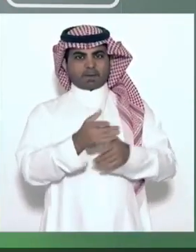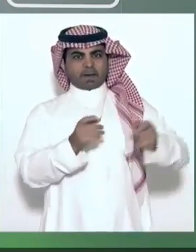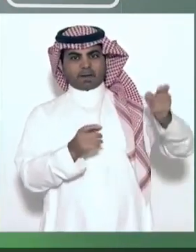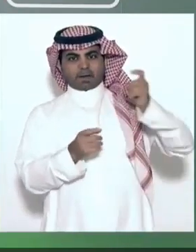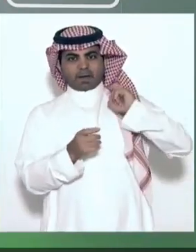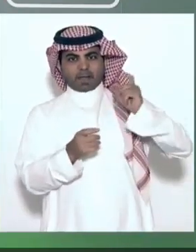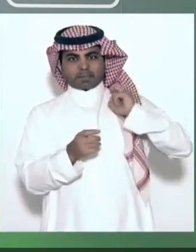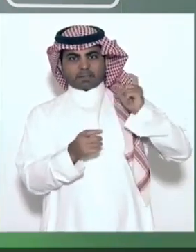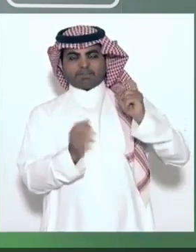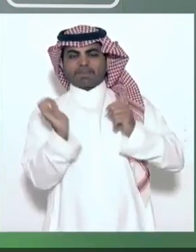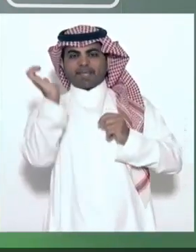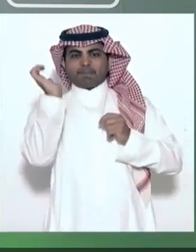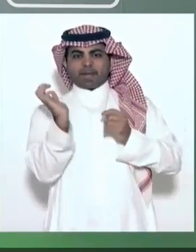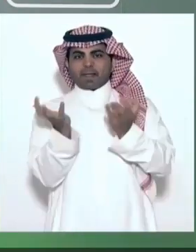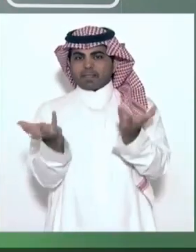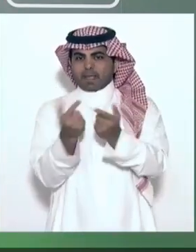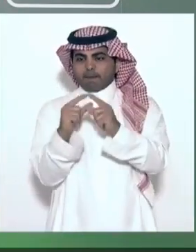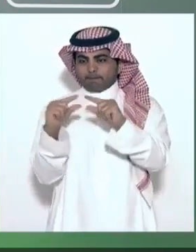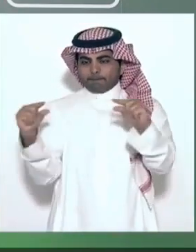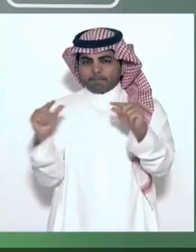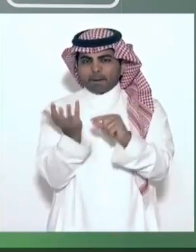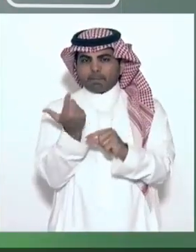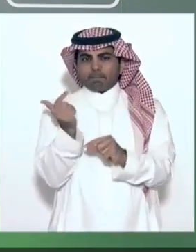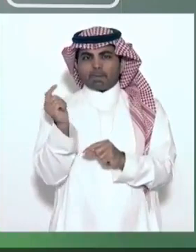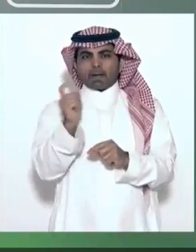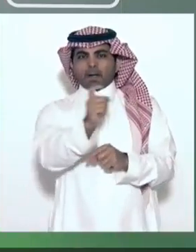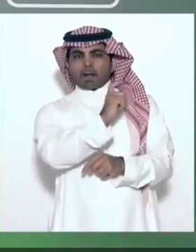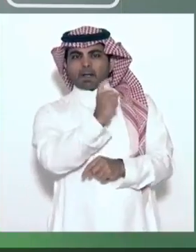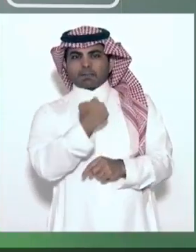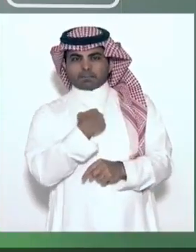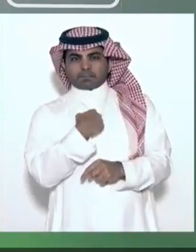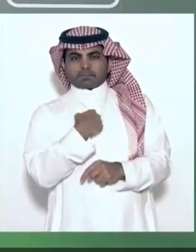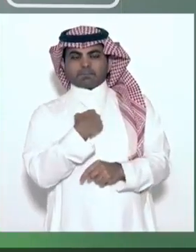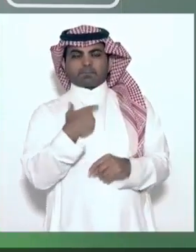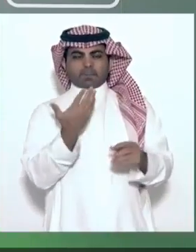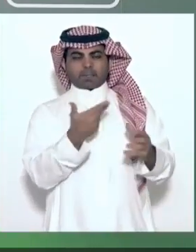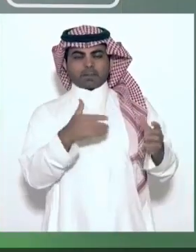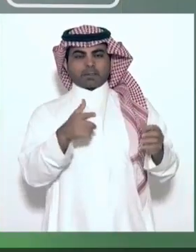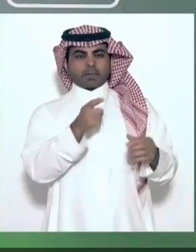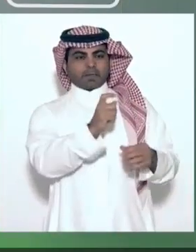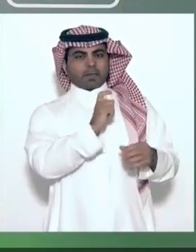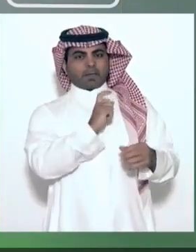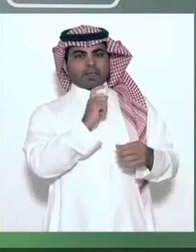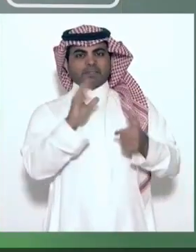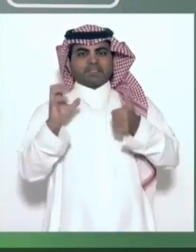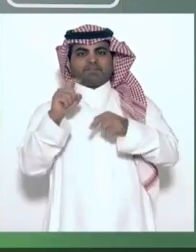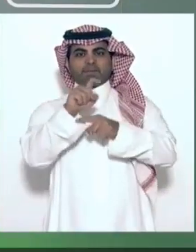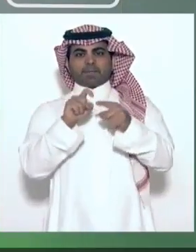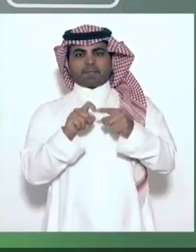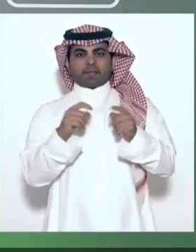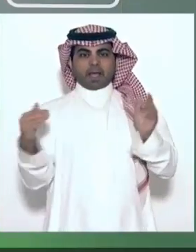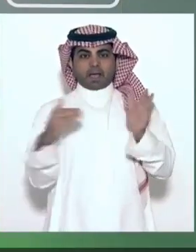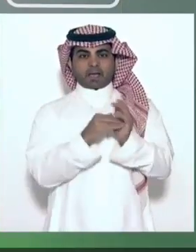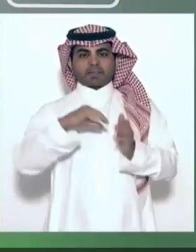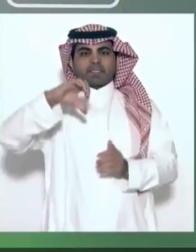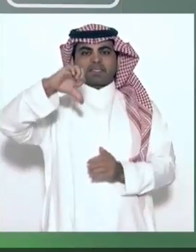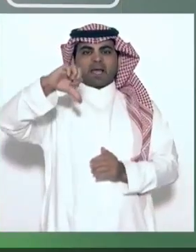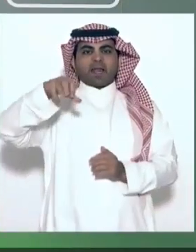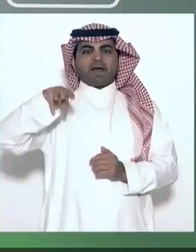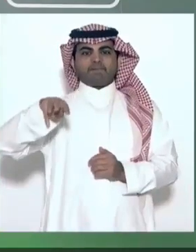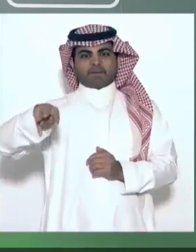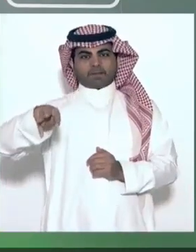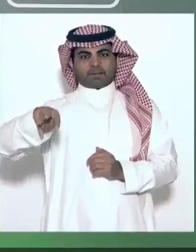المسجل للمشترك في نظام التأمينات الاجتماعية، وبحد أقصى 9000 ريال على